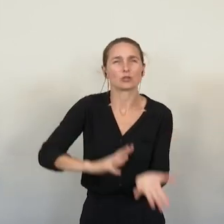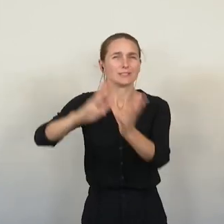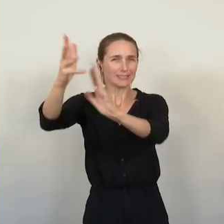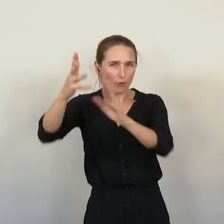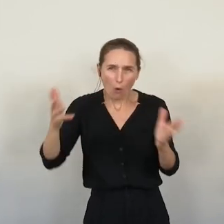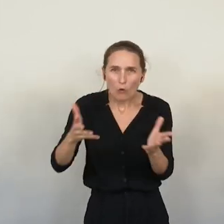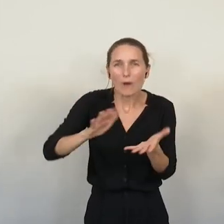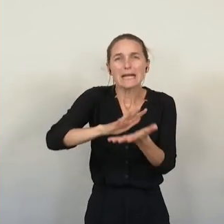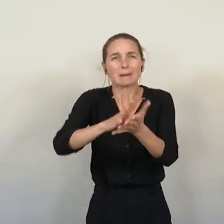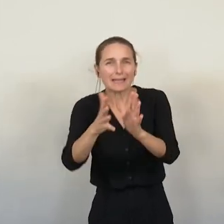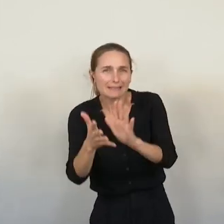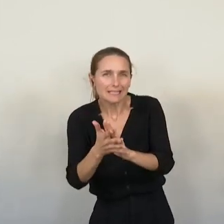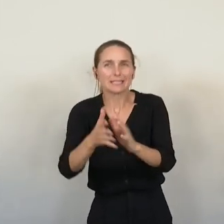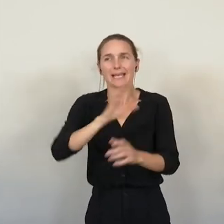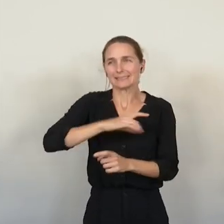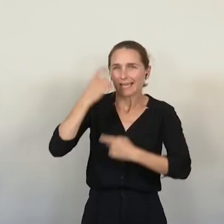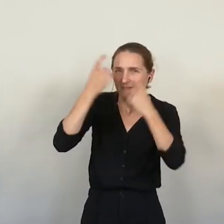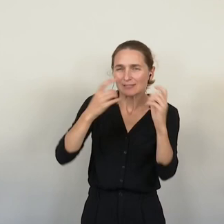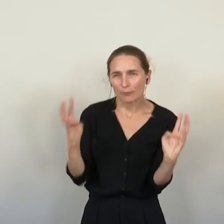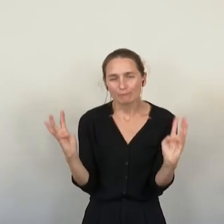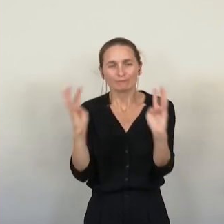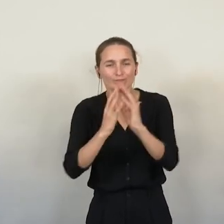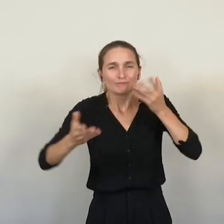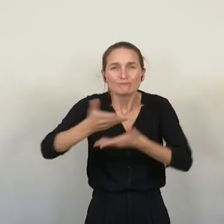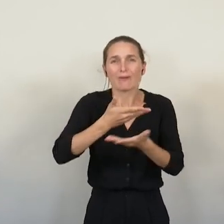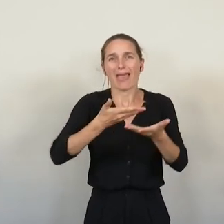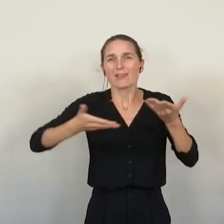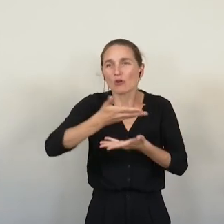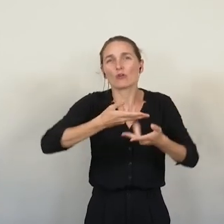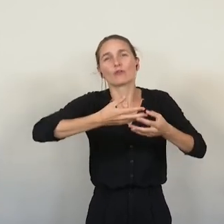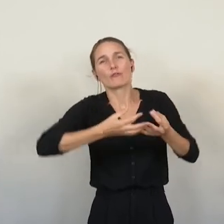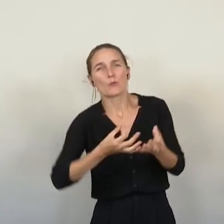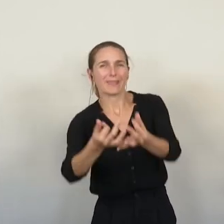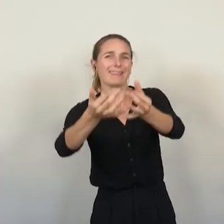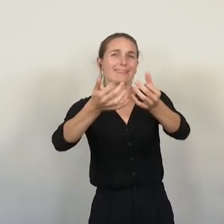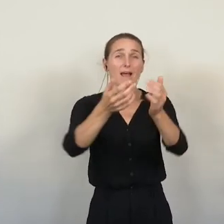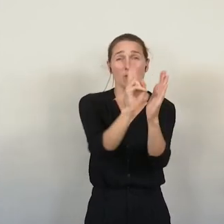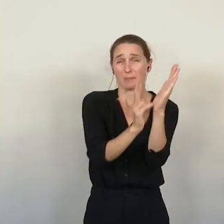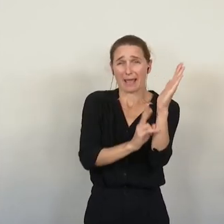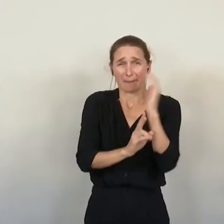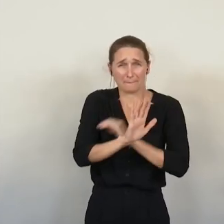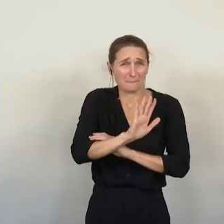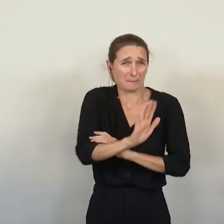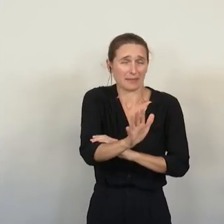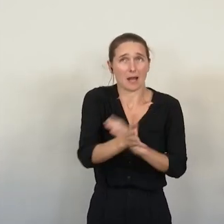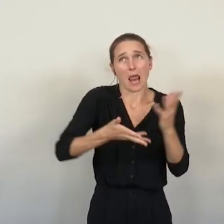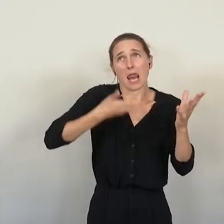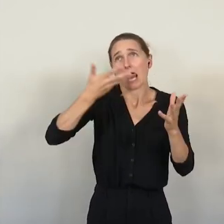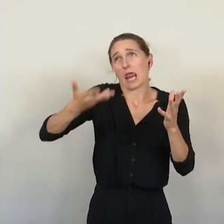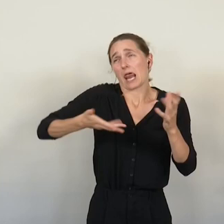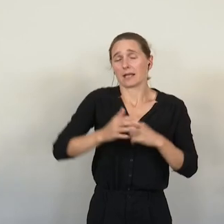mutualiser les réflexions fluidifier les échange sans oublier évidemment et c'est votre